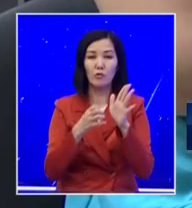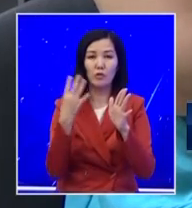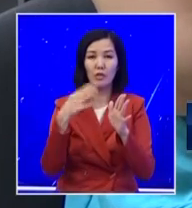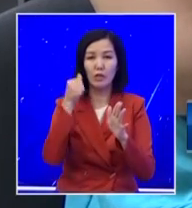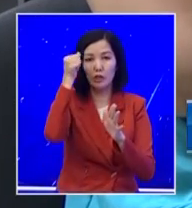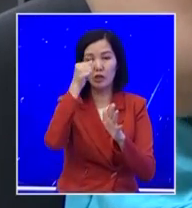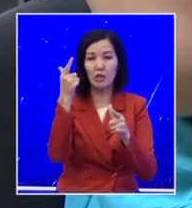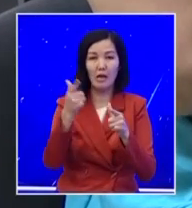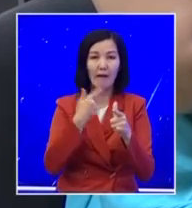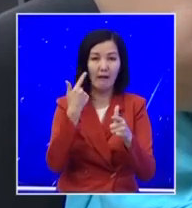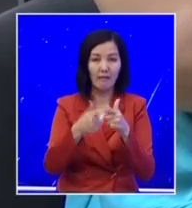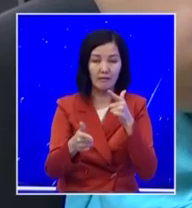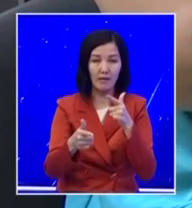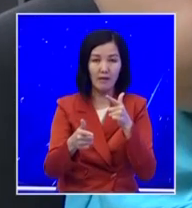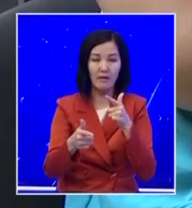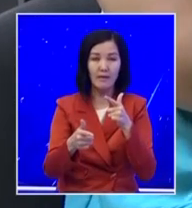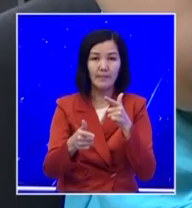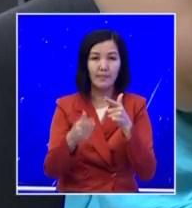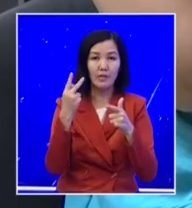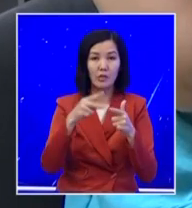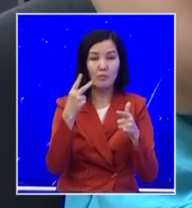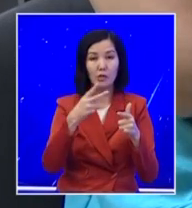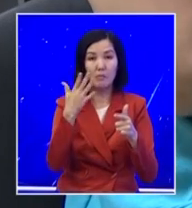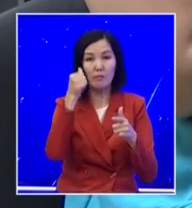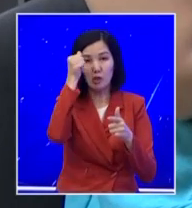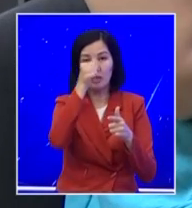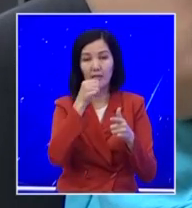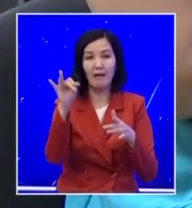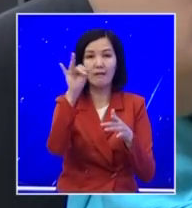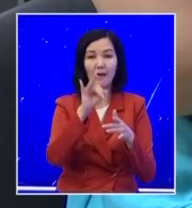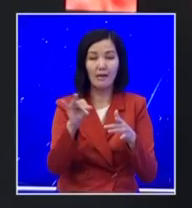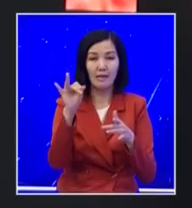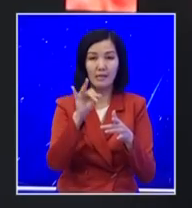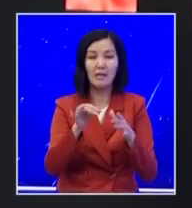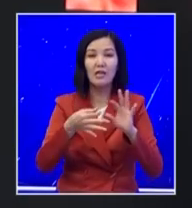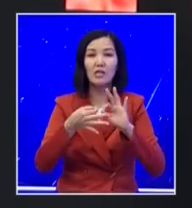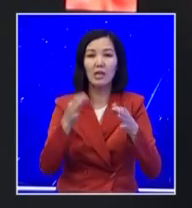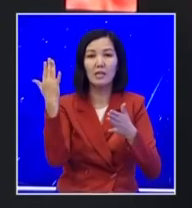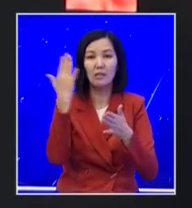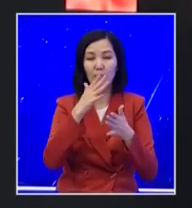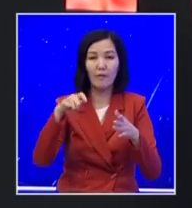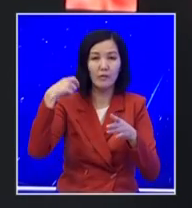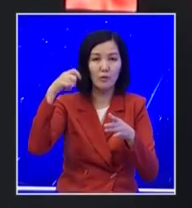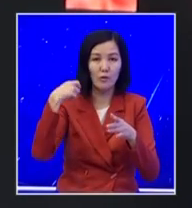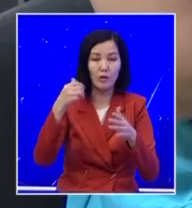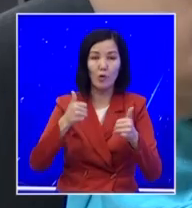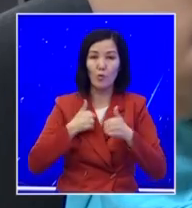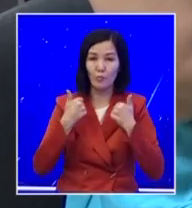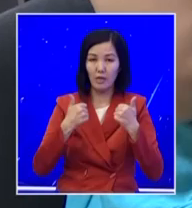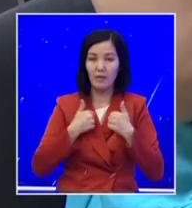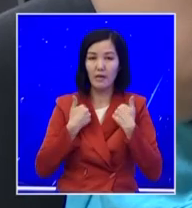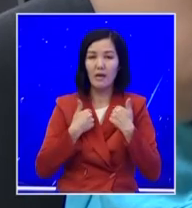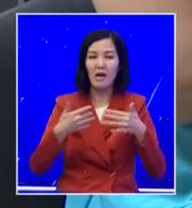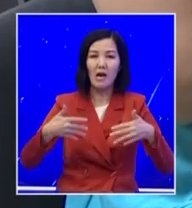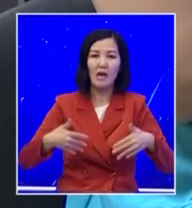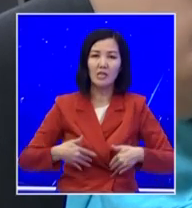1940 жылдың арасында осы бір 20-25 жылдың арасындағы тарихты таспалауға ұмтылдық.